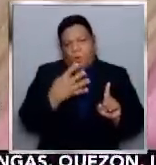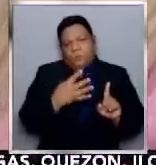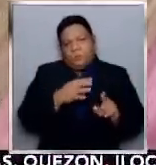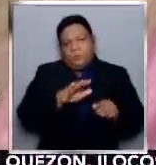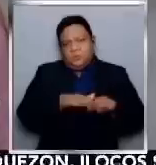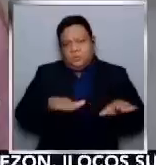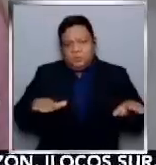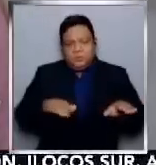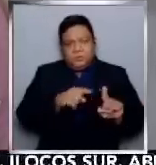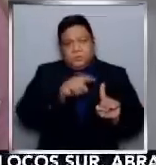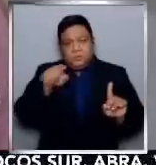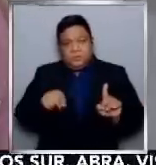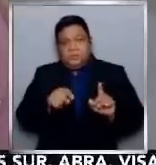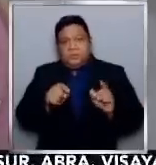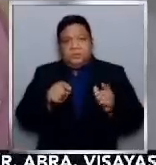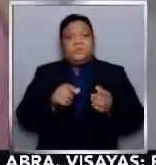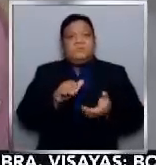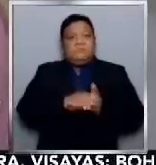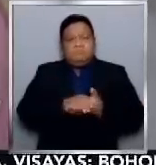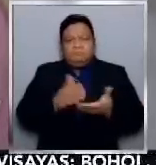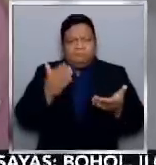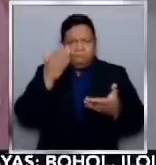siya pinatay. Wala naman siyang kaaway eh.